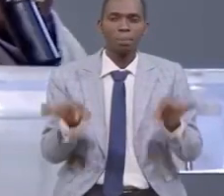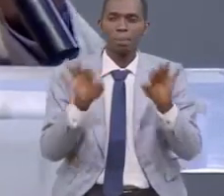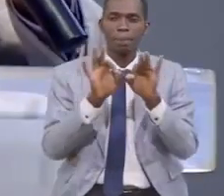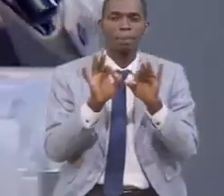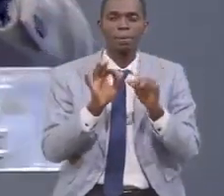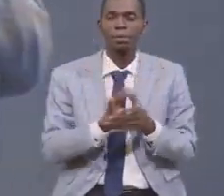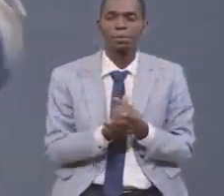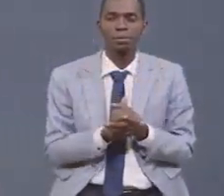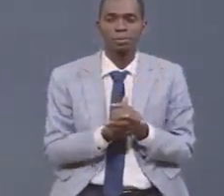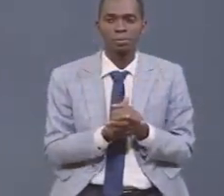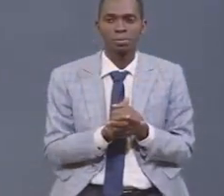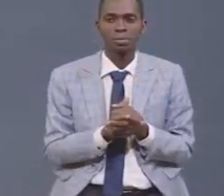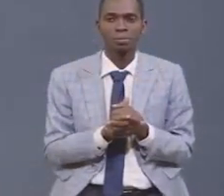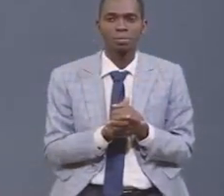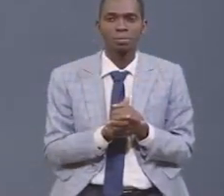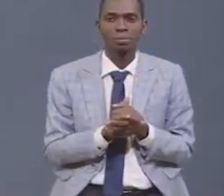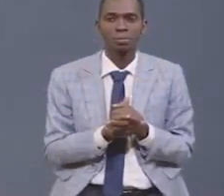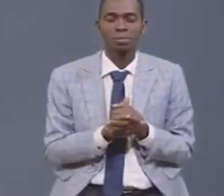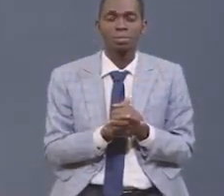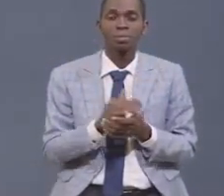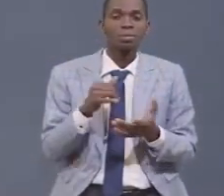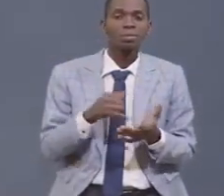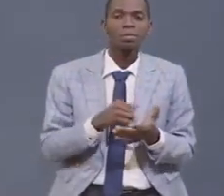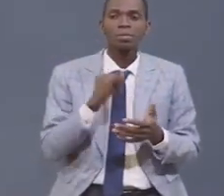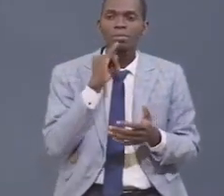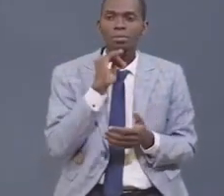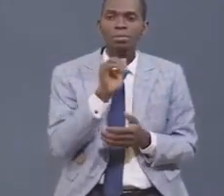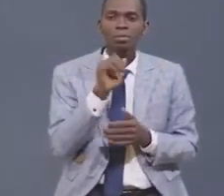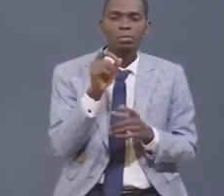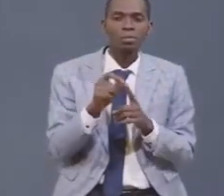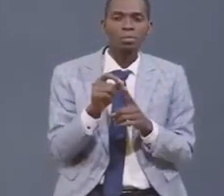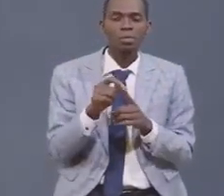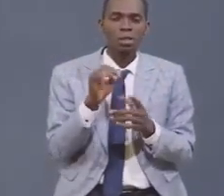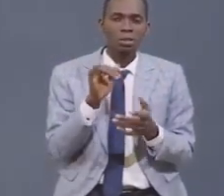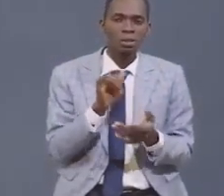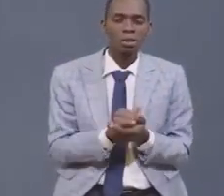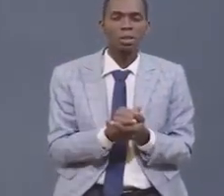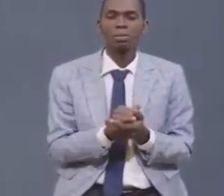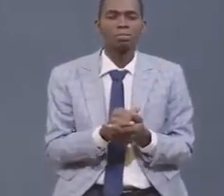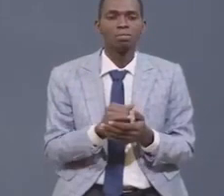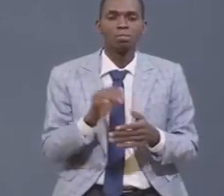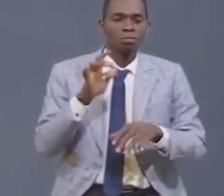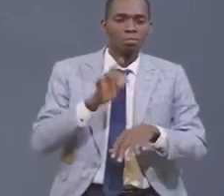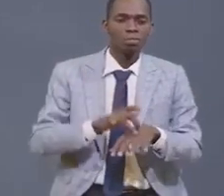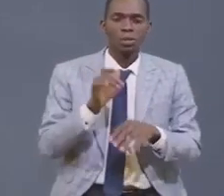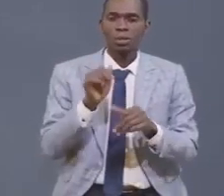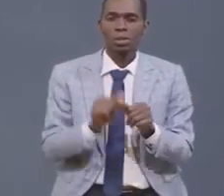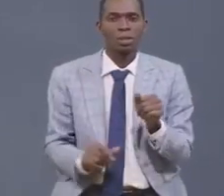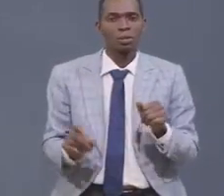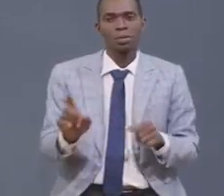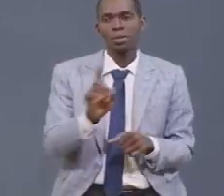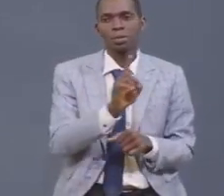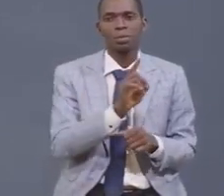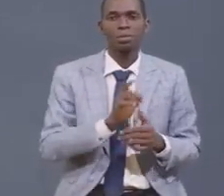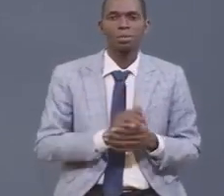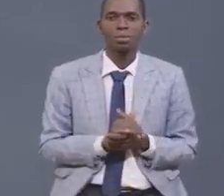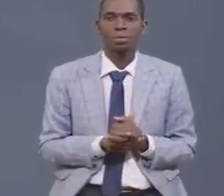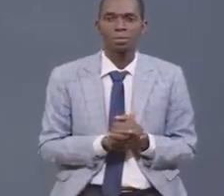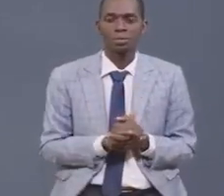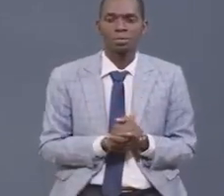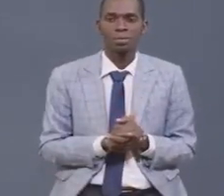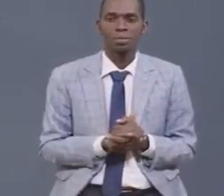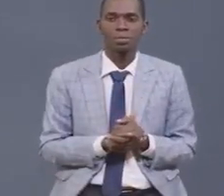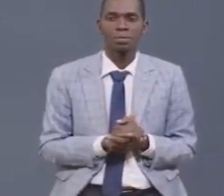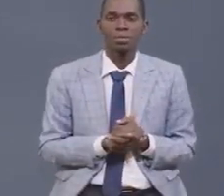అనేది చాలా ప్రాముఖ్యమైన పదం. It's a word that appeals to everyone. అది ప్రతి ఒక్కరికి కూడా వర్తింప